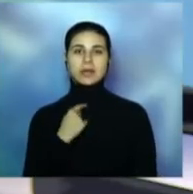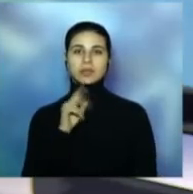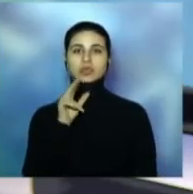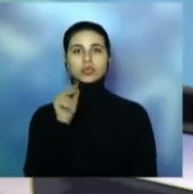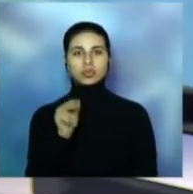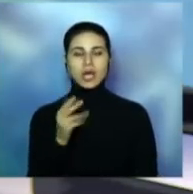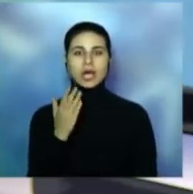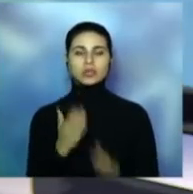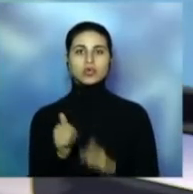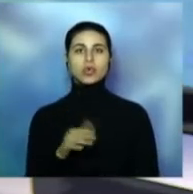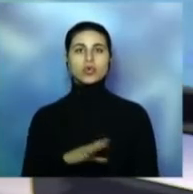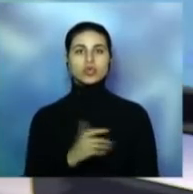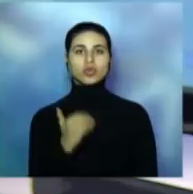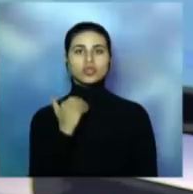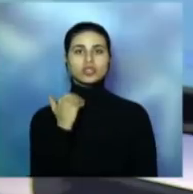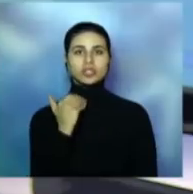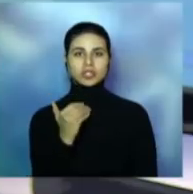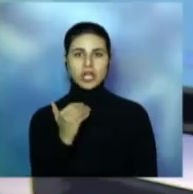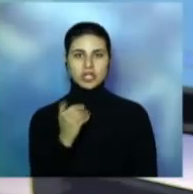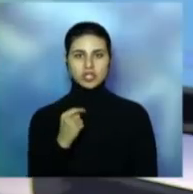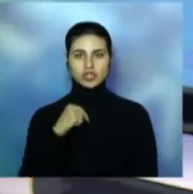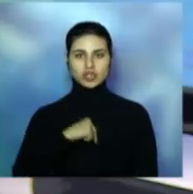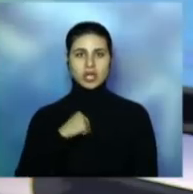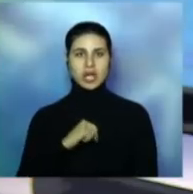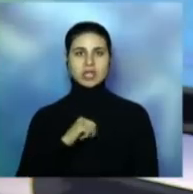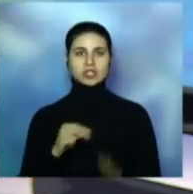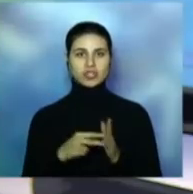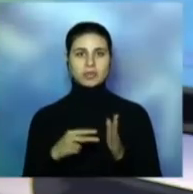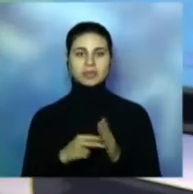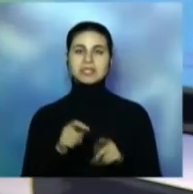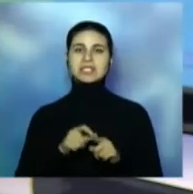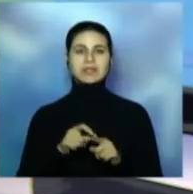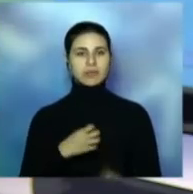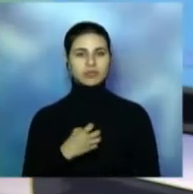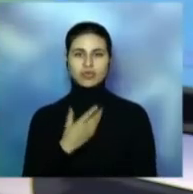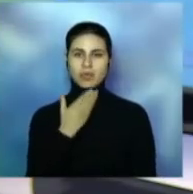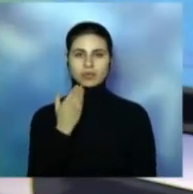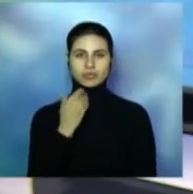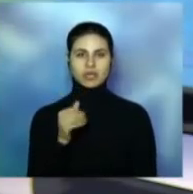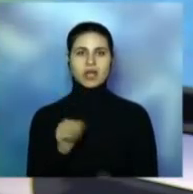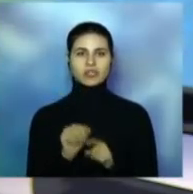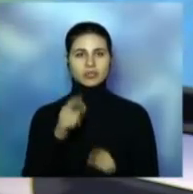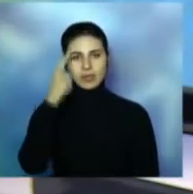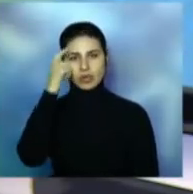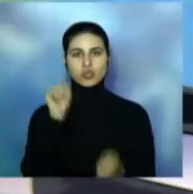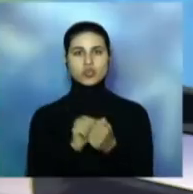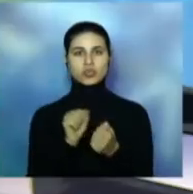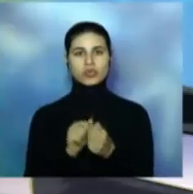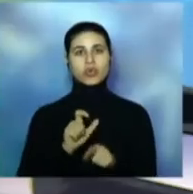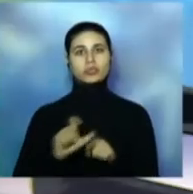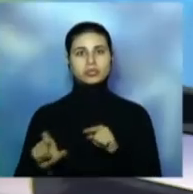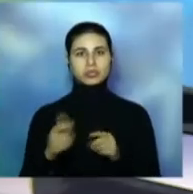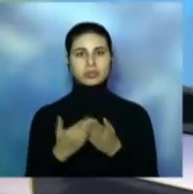უთხარი თუ როგორი იყო შენი შინაგანი აქტი მისი შეფასებისას, სიტყვებს აღარა აქვს მნიშვნელობა. შტერო შეიძლება ვიღაცას უთხრა და